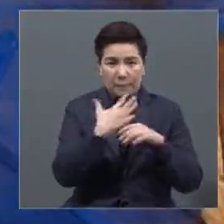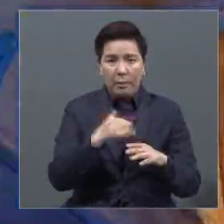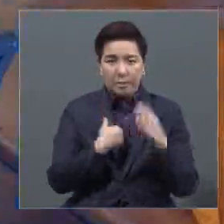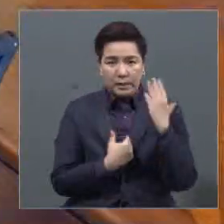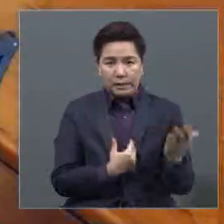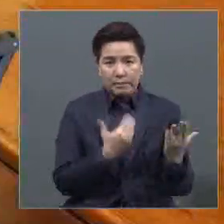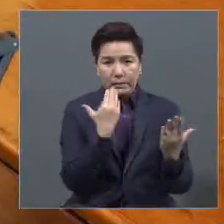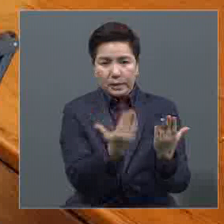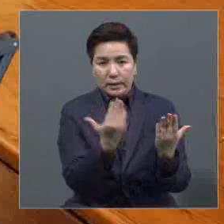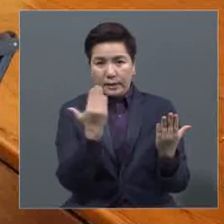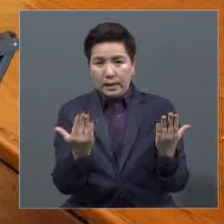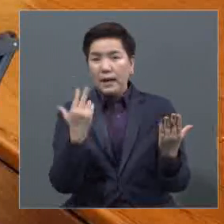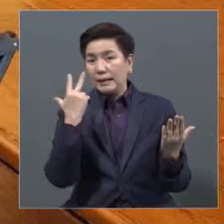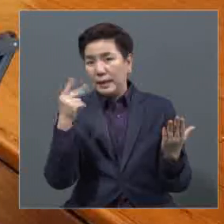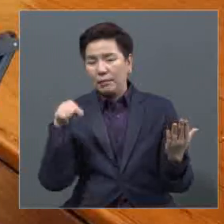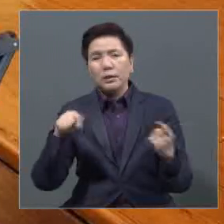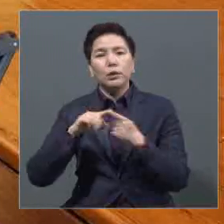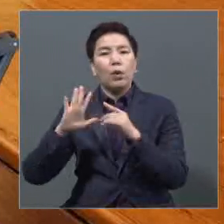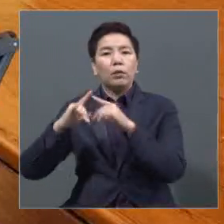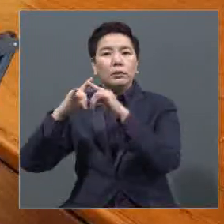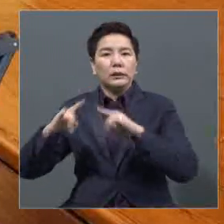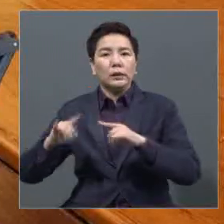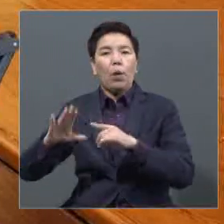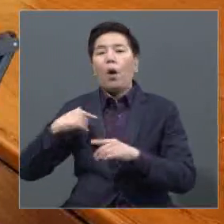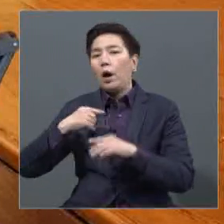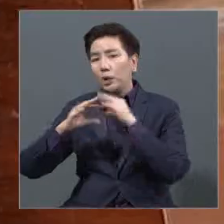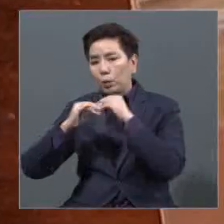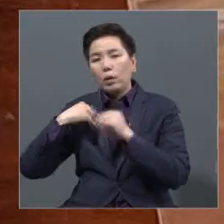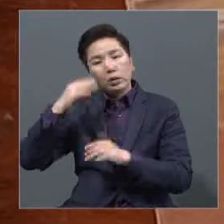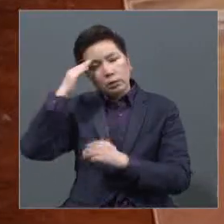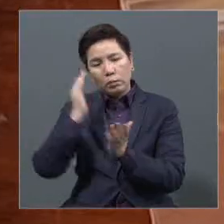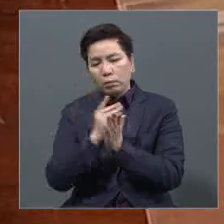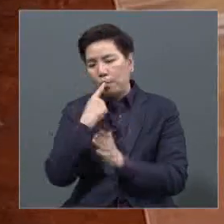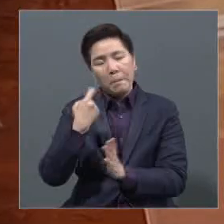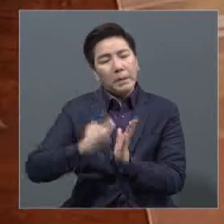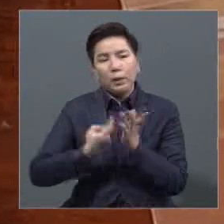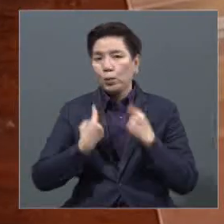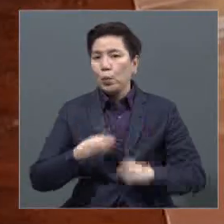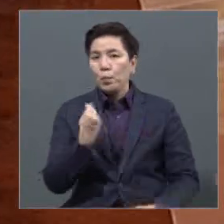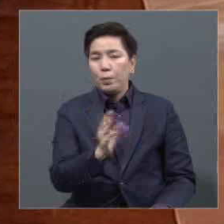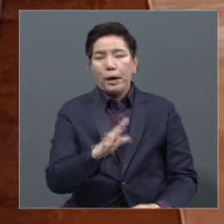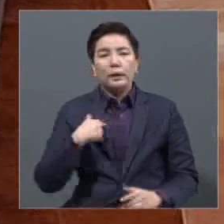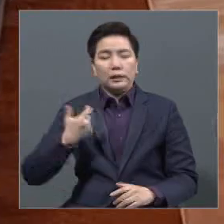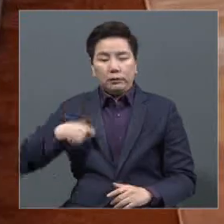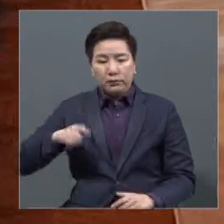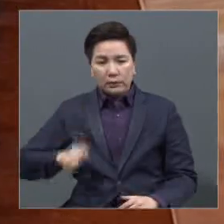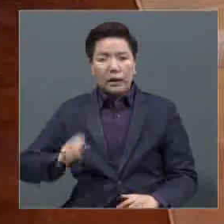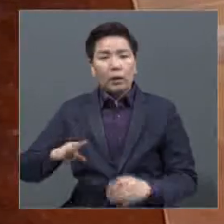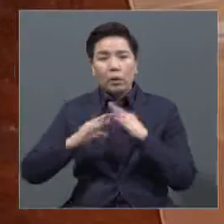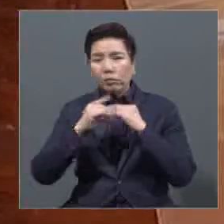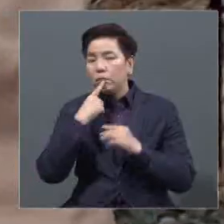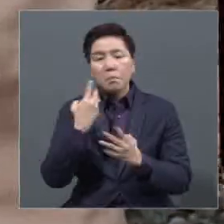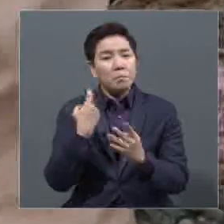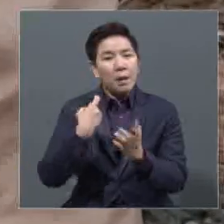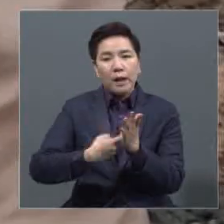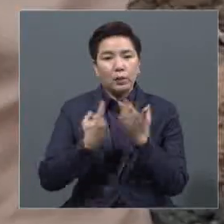หมายหมายจับสุดท้ายก็คือที่สพบ้านค่ายตำรวจก็คัดค้านการประกันตัวศาลจังหวัดระยองก็มองเห็นว่าเป็นคดีสำคัญ